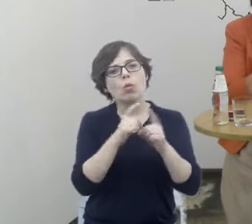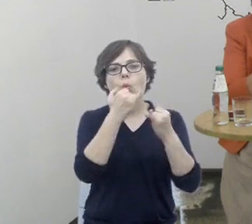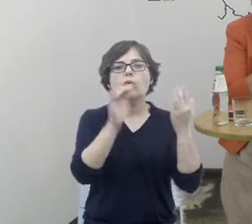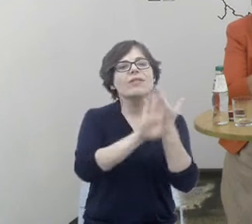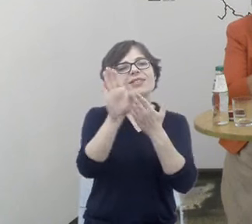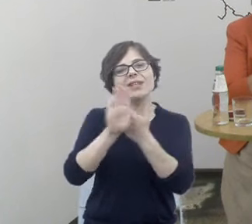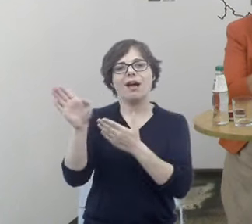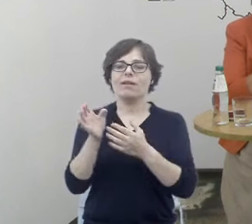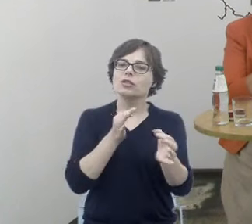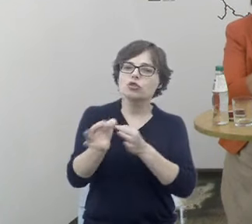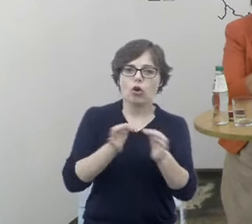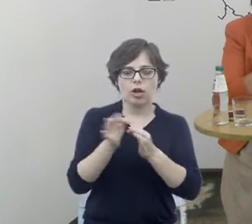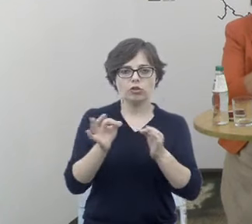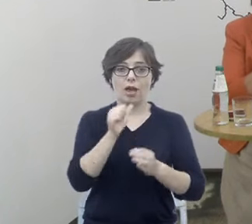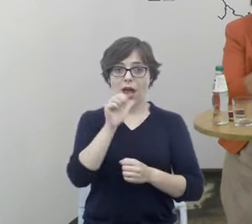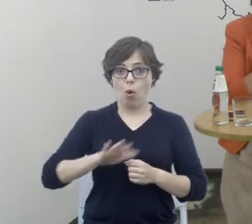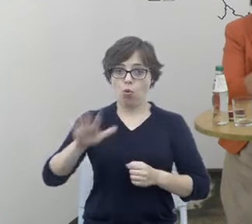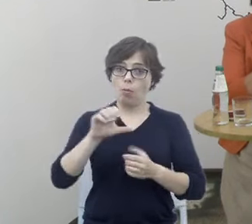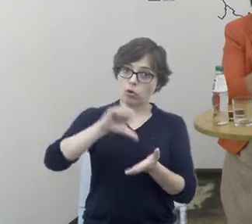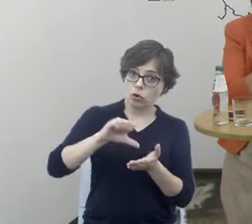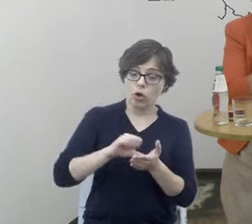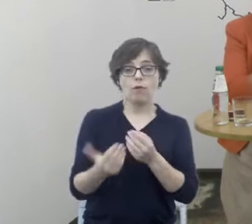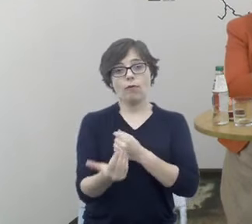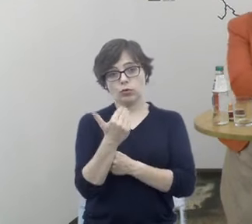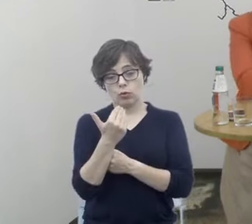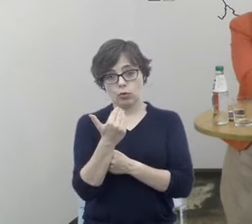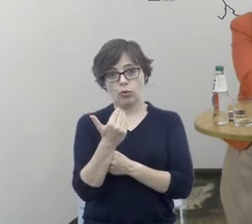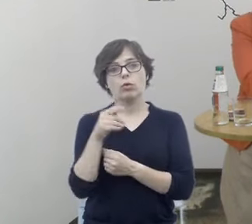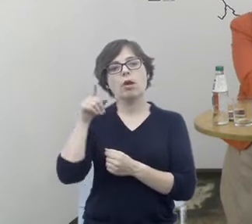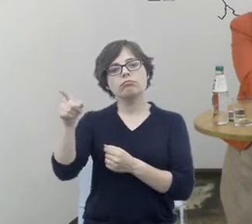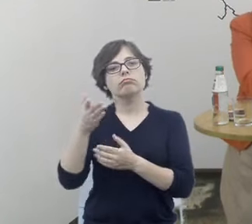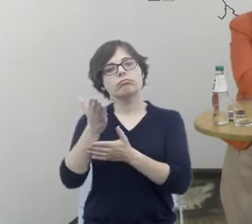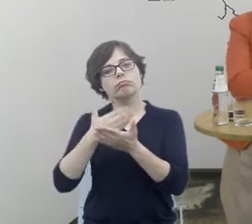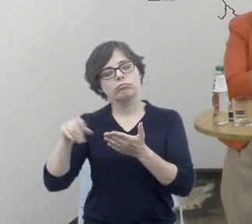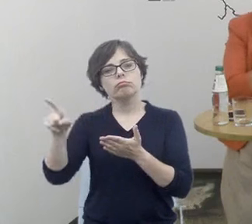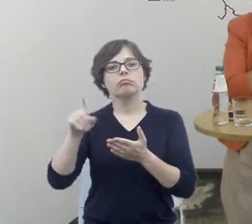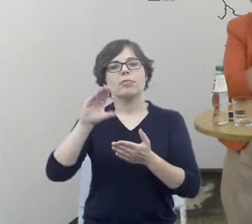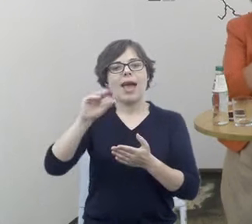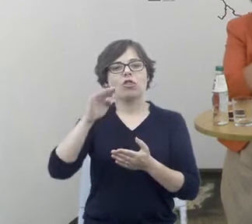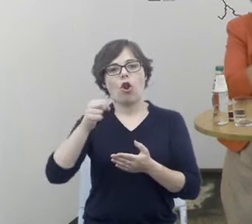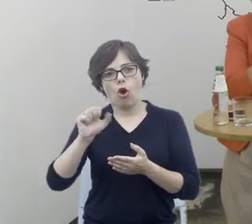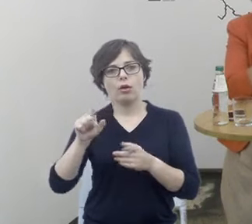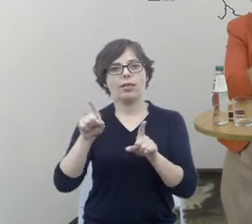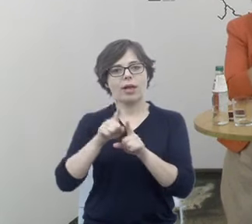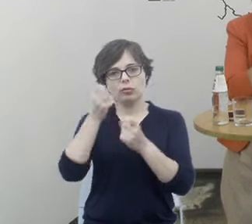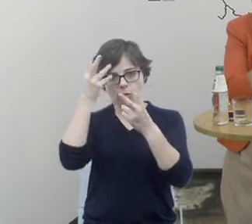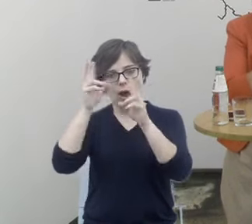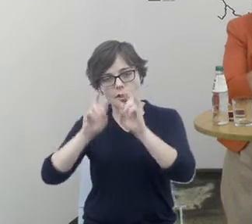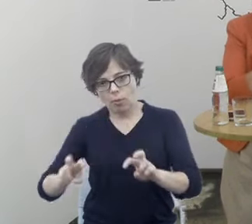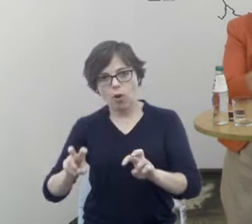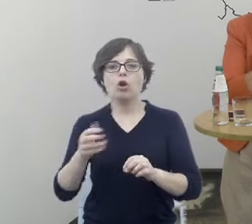w Europie Środkowej i Wschodniej z Ośrodka Etnologii i Antropologii Polskiej Akademii